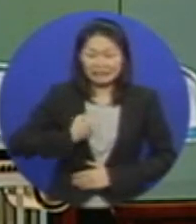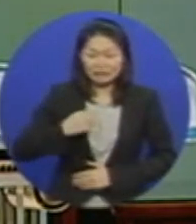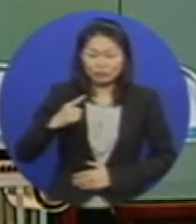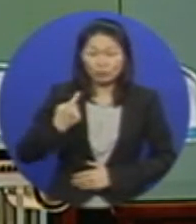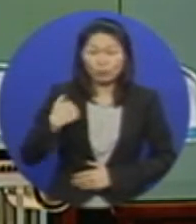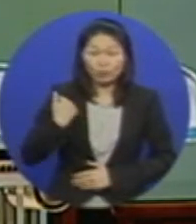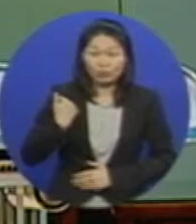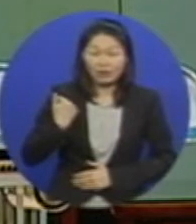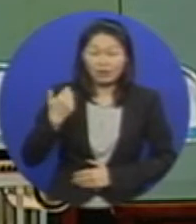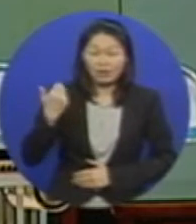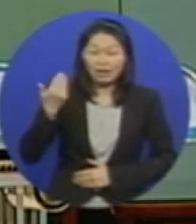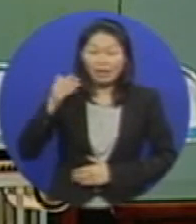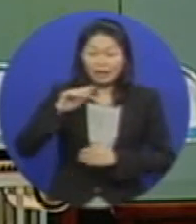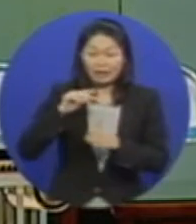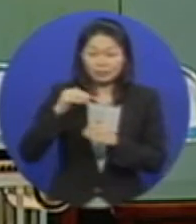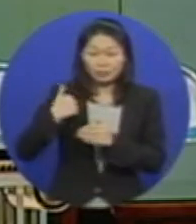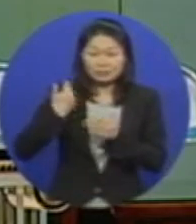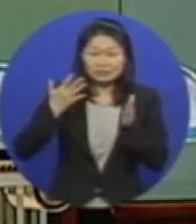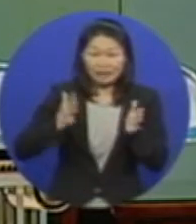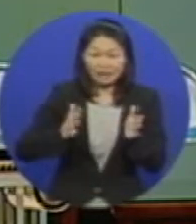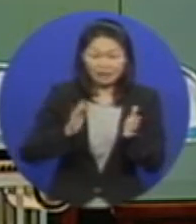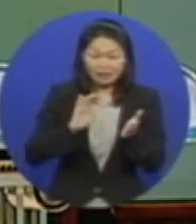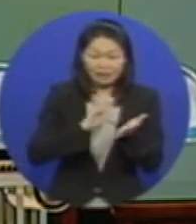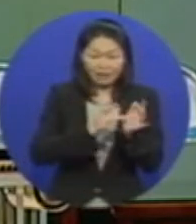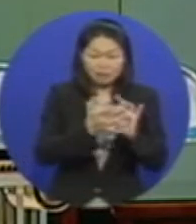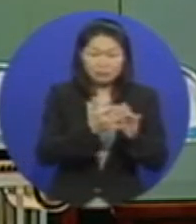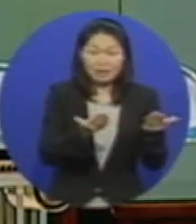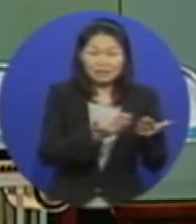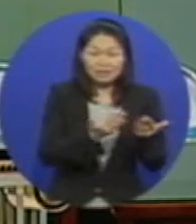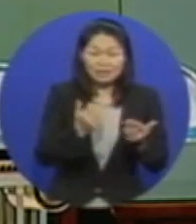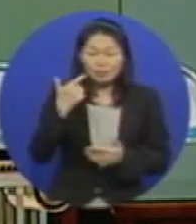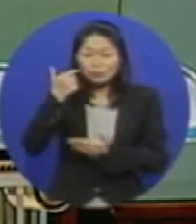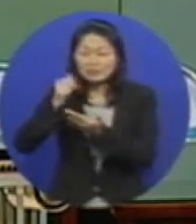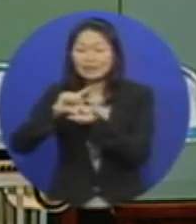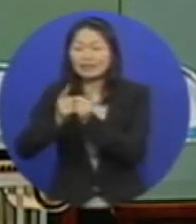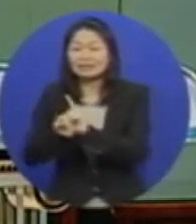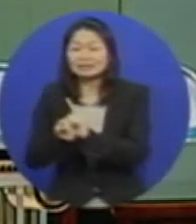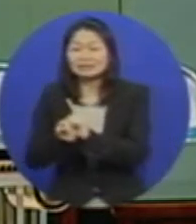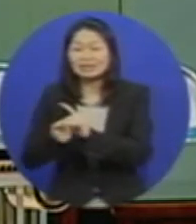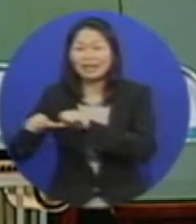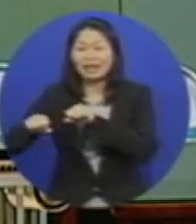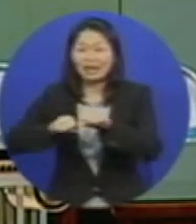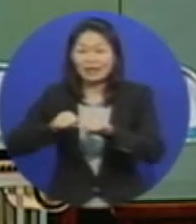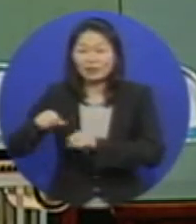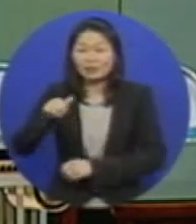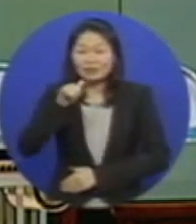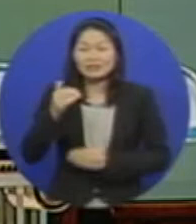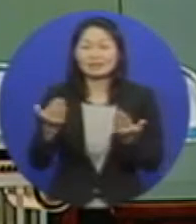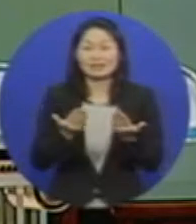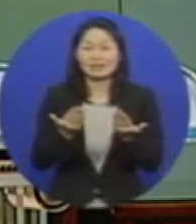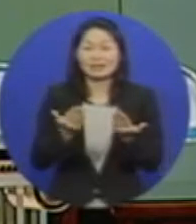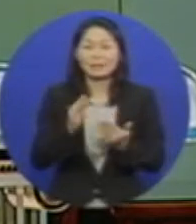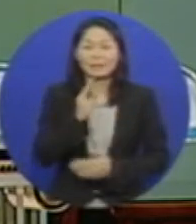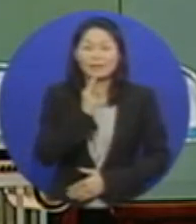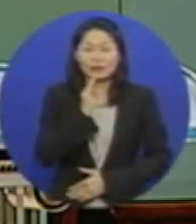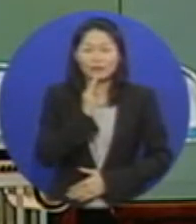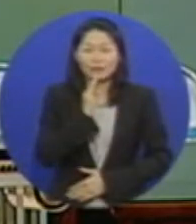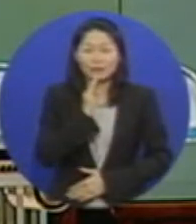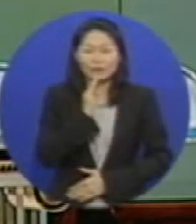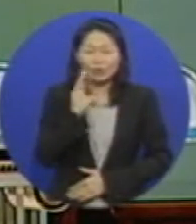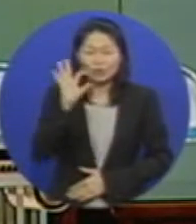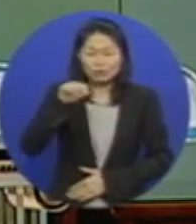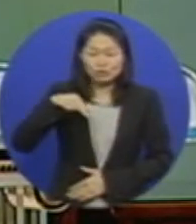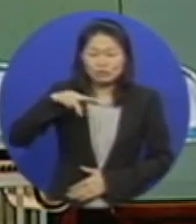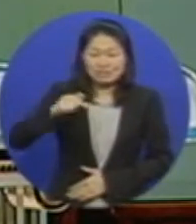예수님이 하시는 일을 목사가 대신 하는 이런 일이 바로 아